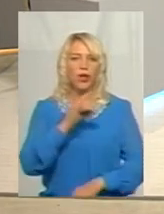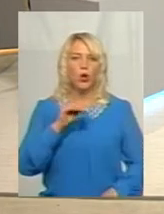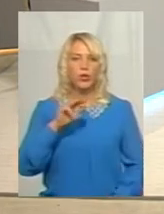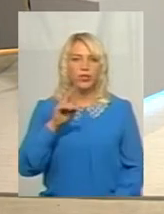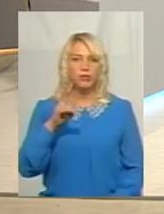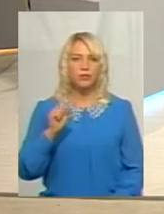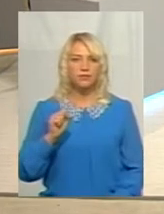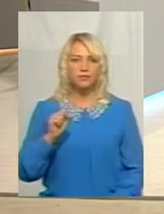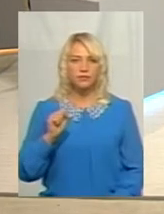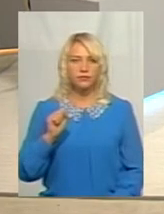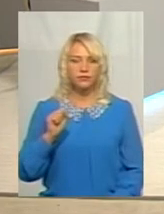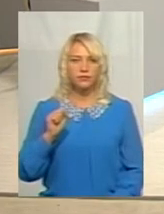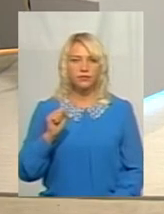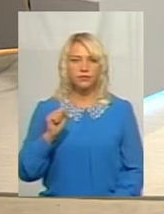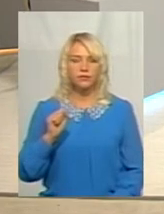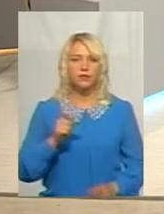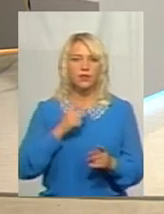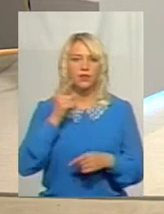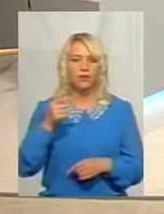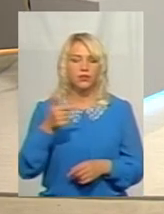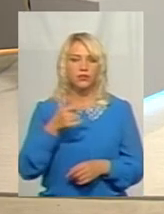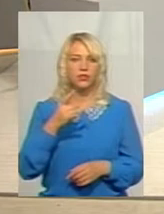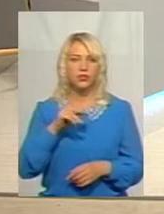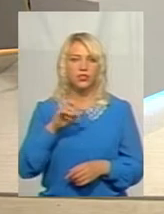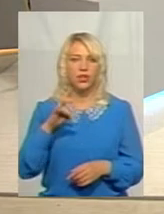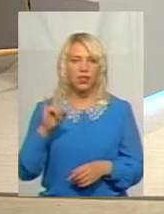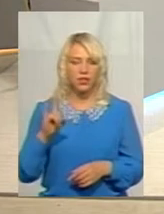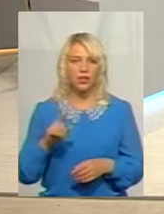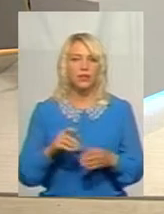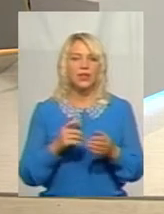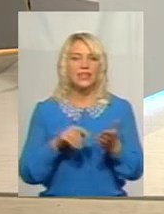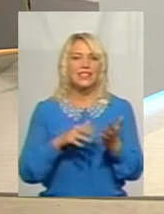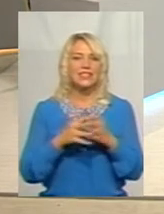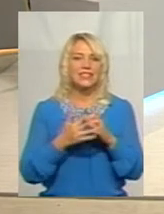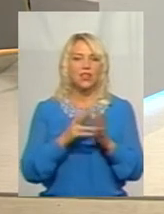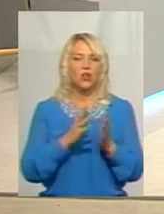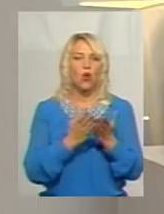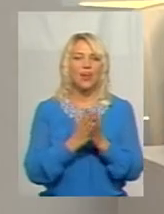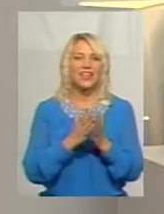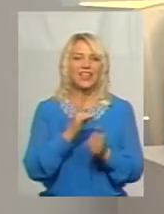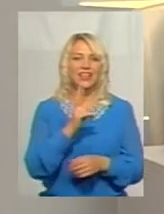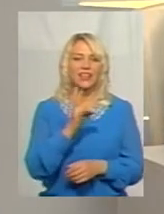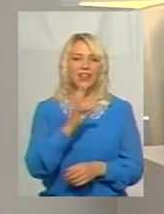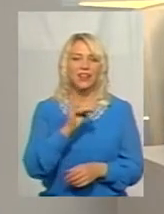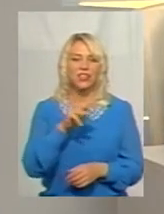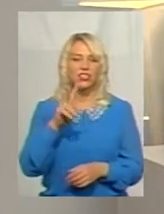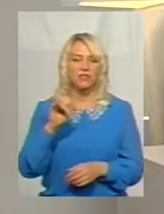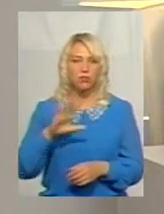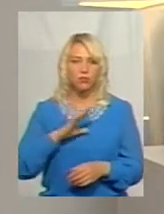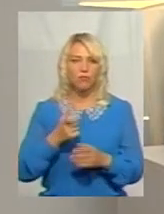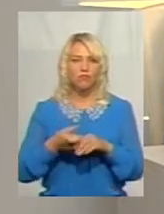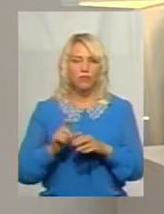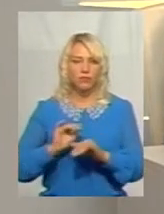Ружичній, Дальні Гречани. В Книжківцях вона була, але ми її більш оснастили.